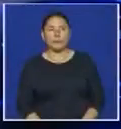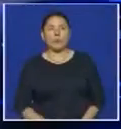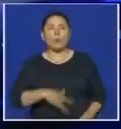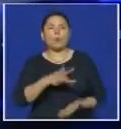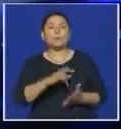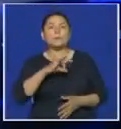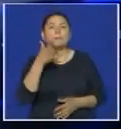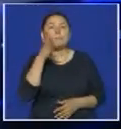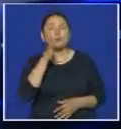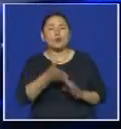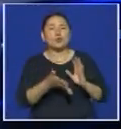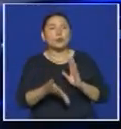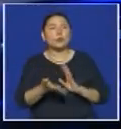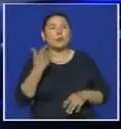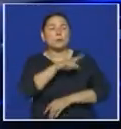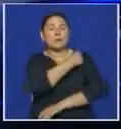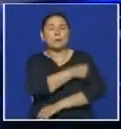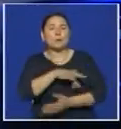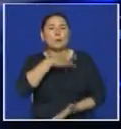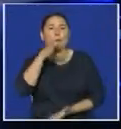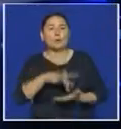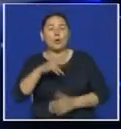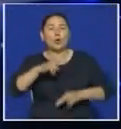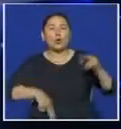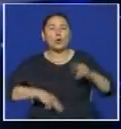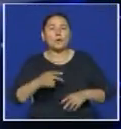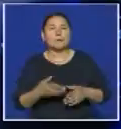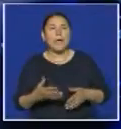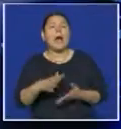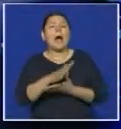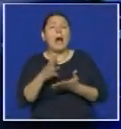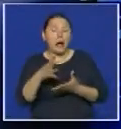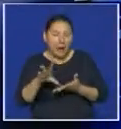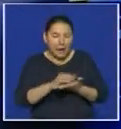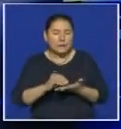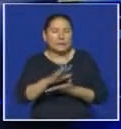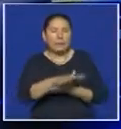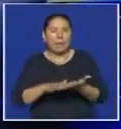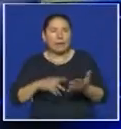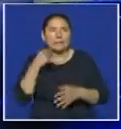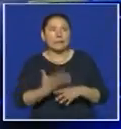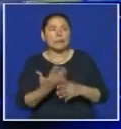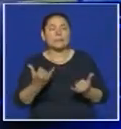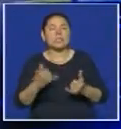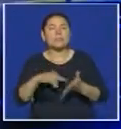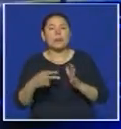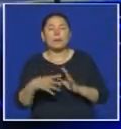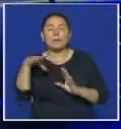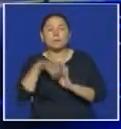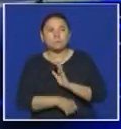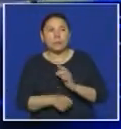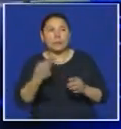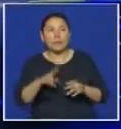Жаңөзенде 5 жыл бұрын басталған медициналық орталықтың құрылысы қайта жалғасады. Қазір ғимараттың 60% аяқталған. Облыс әкімі нысанға